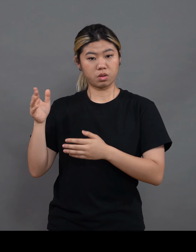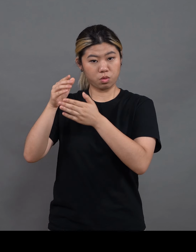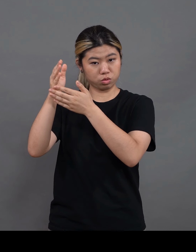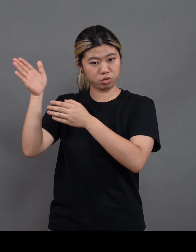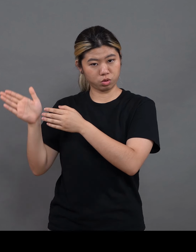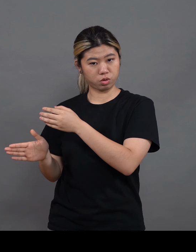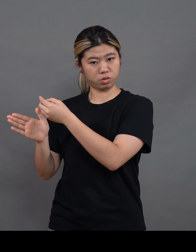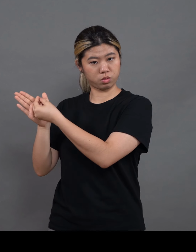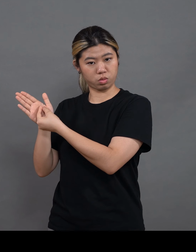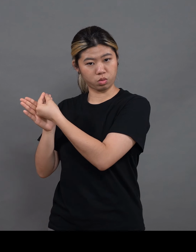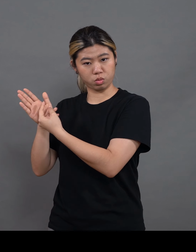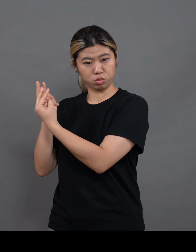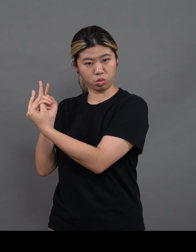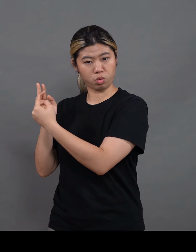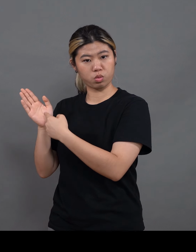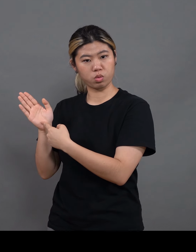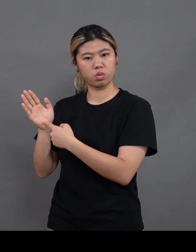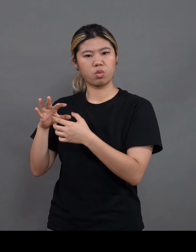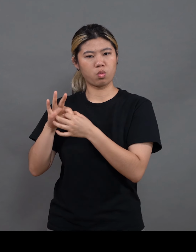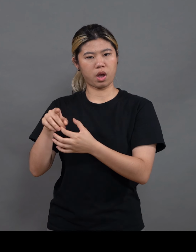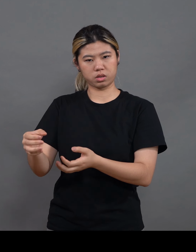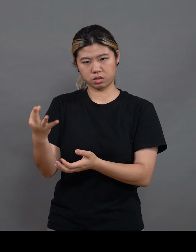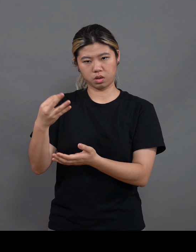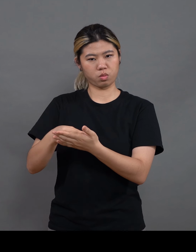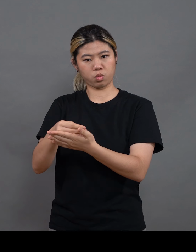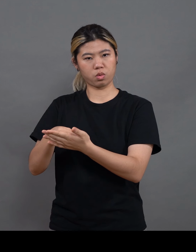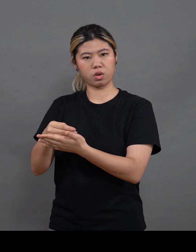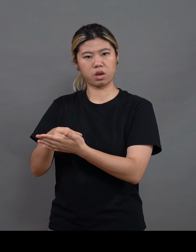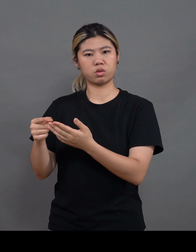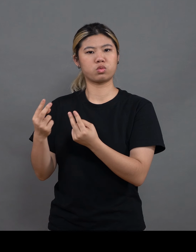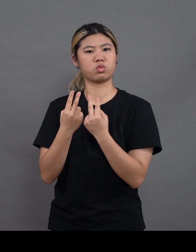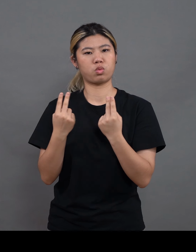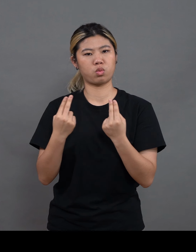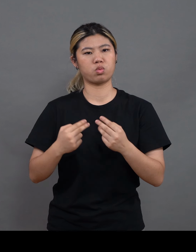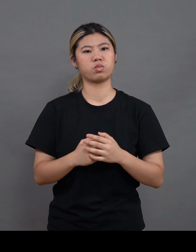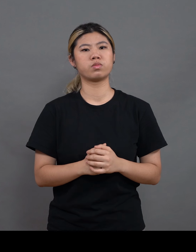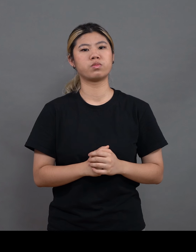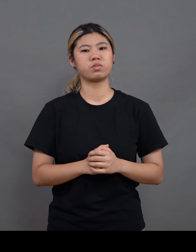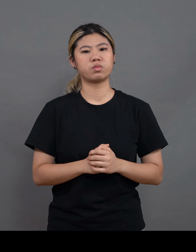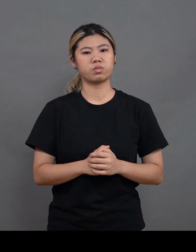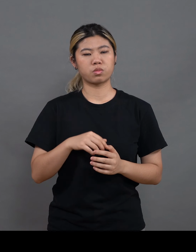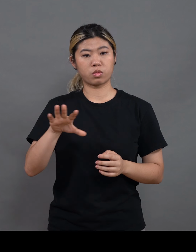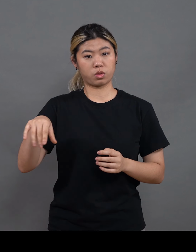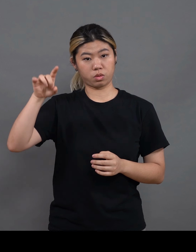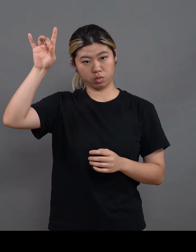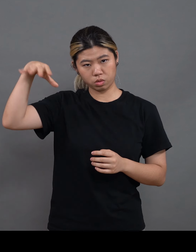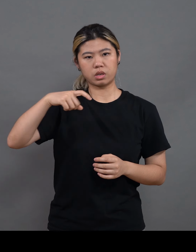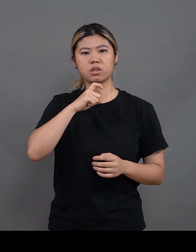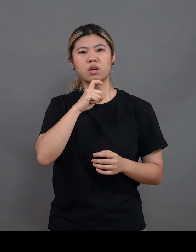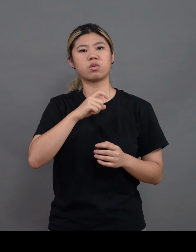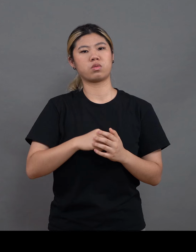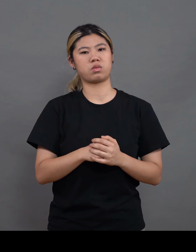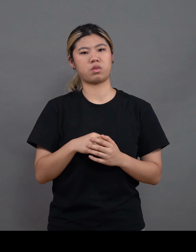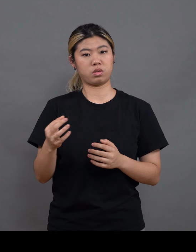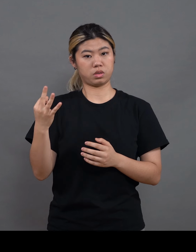个墙面上其实有一些当时的草图，关于《天涯之歌》这个3年的草图，其实也有